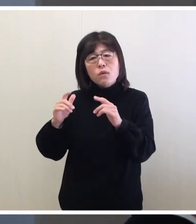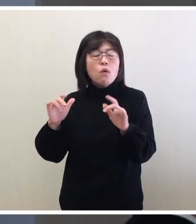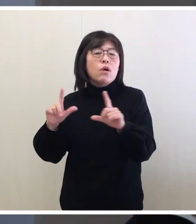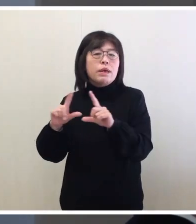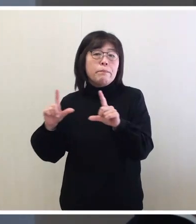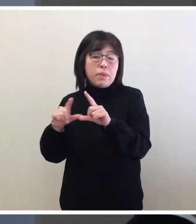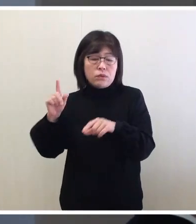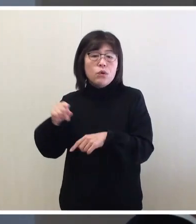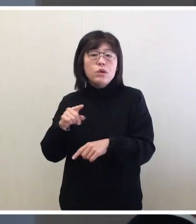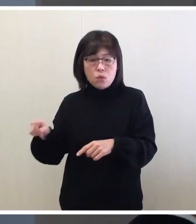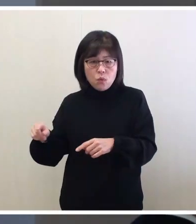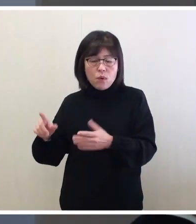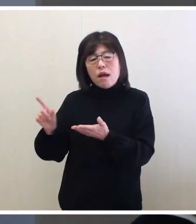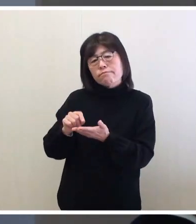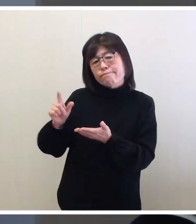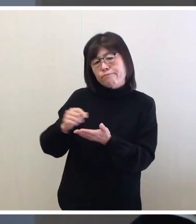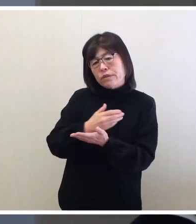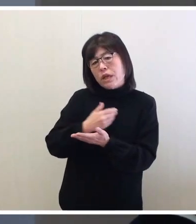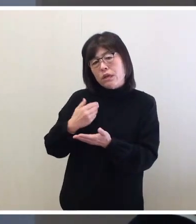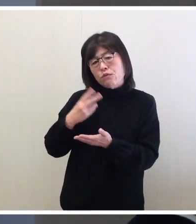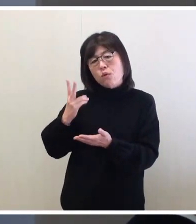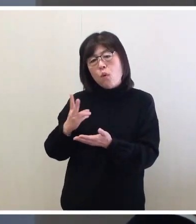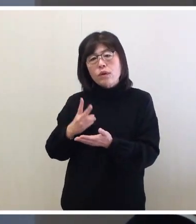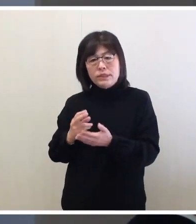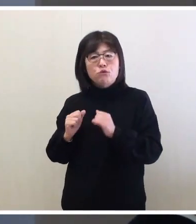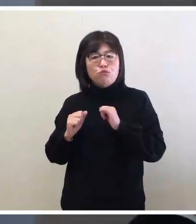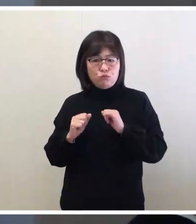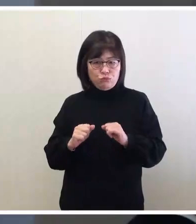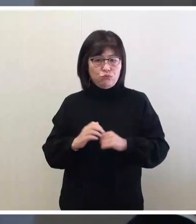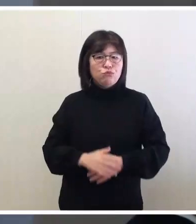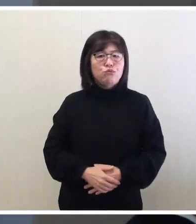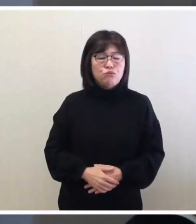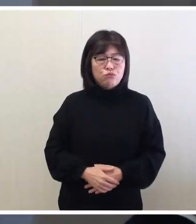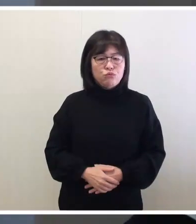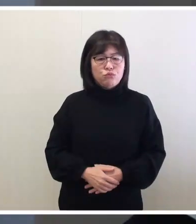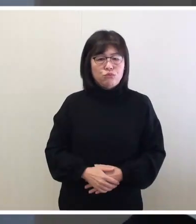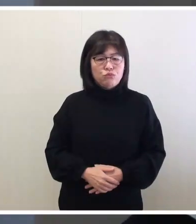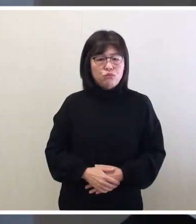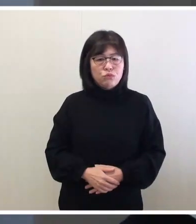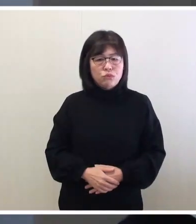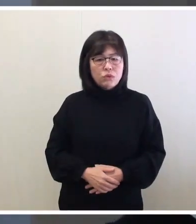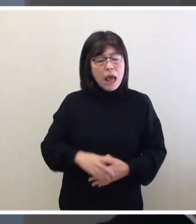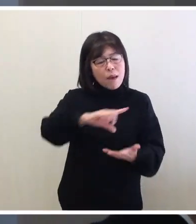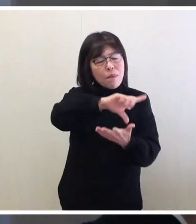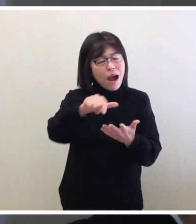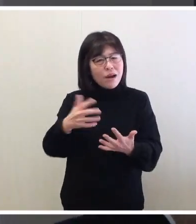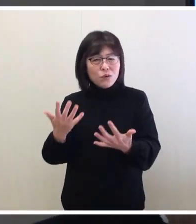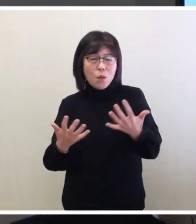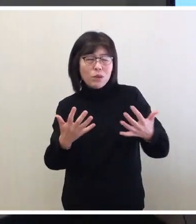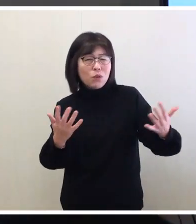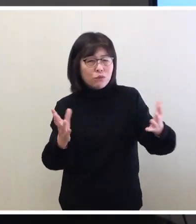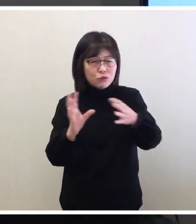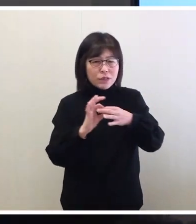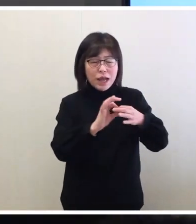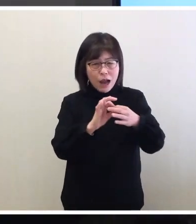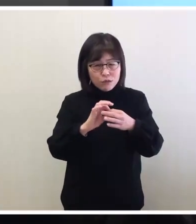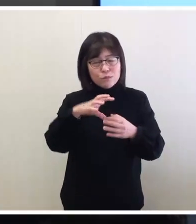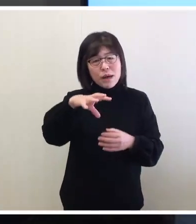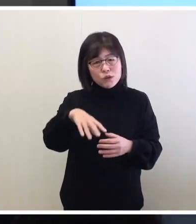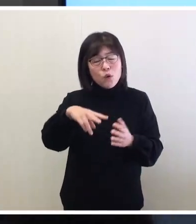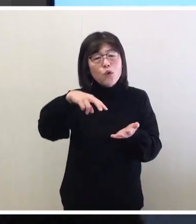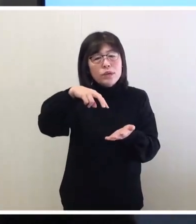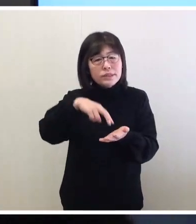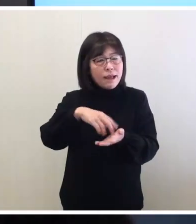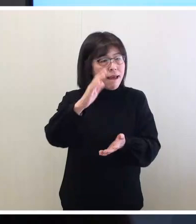の方が利用できる町ライブラリーとしての運用も検討してまいります。周辺の緑とつながる憩いの場